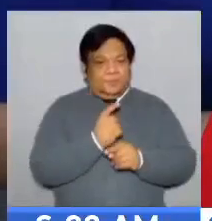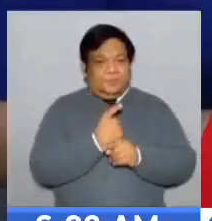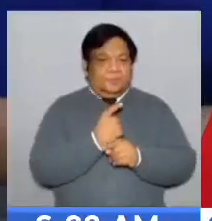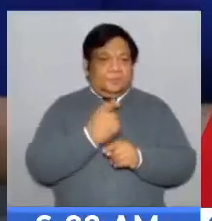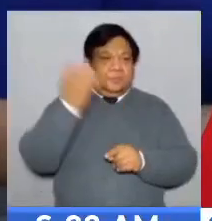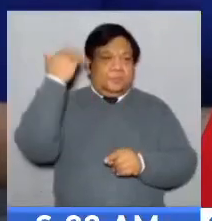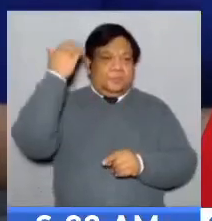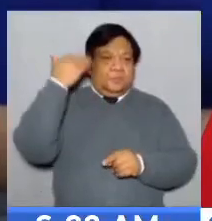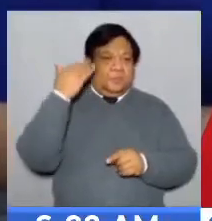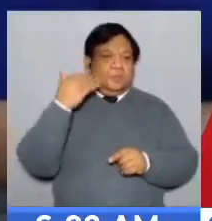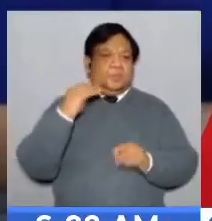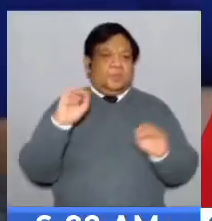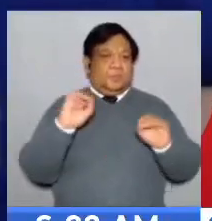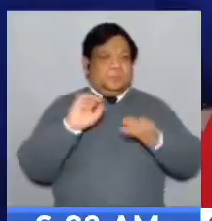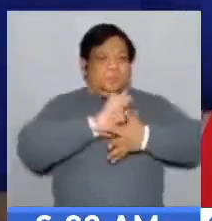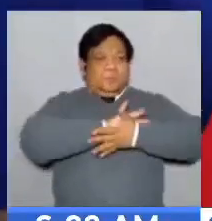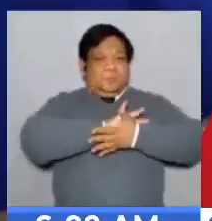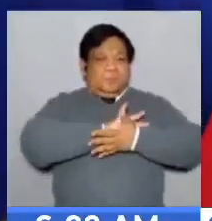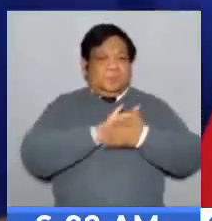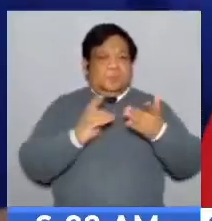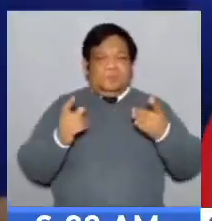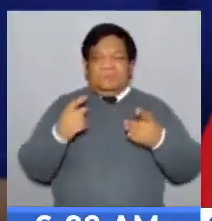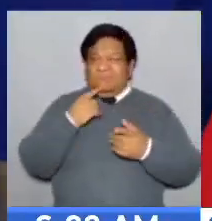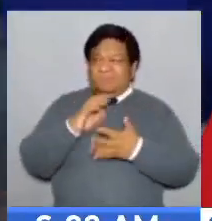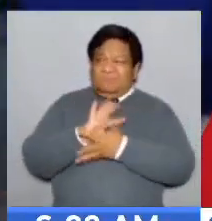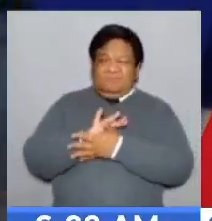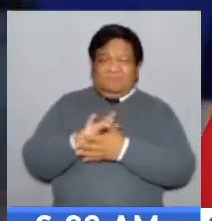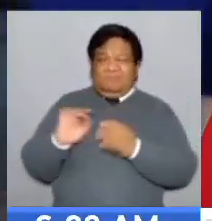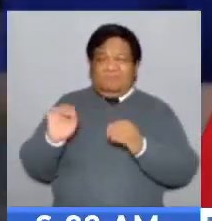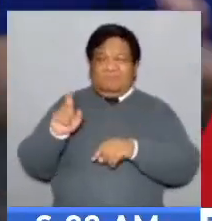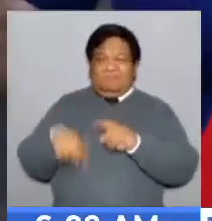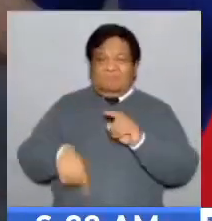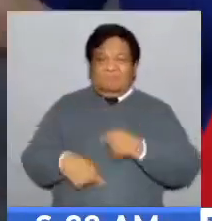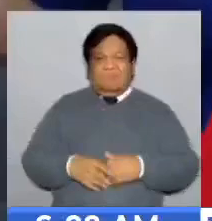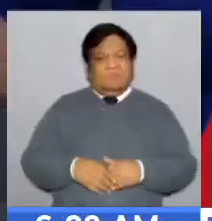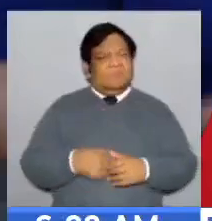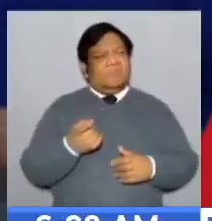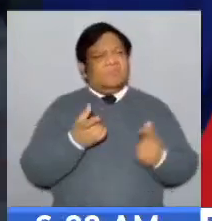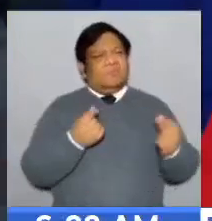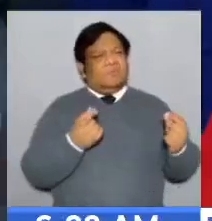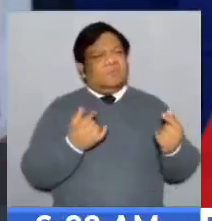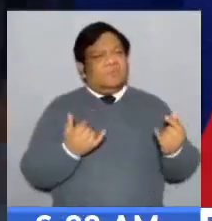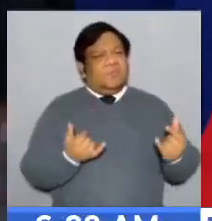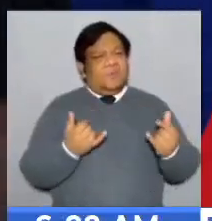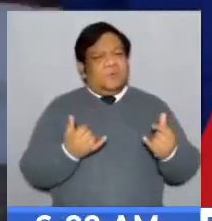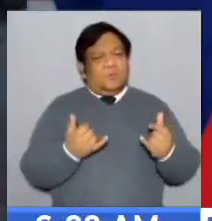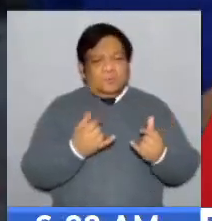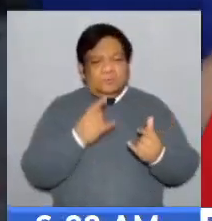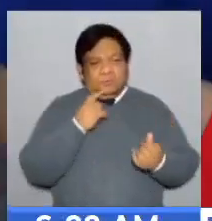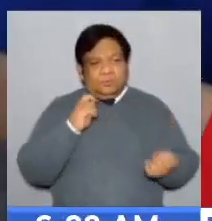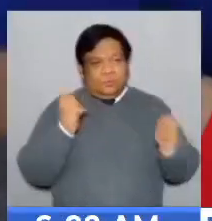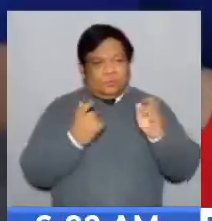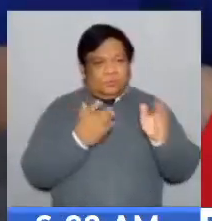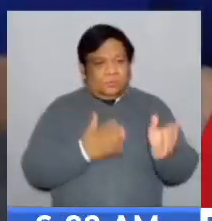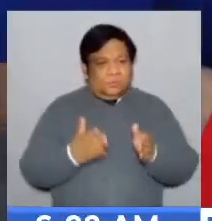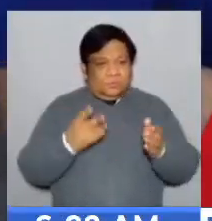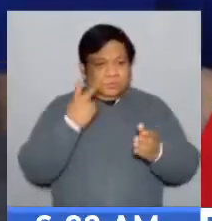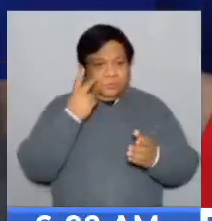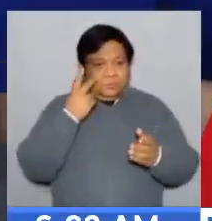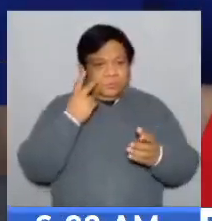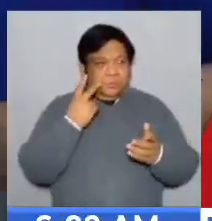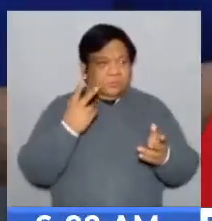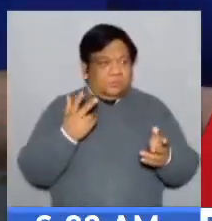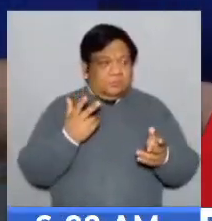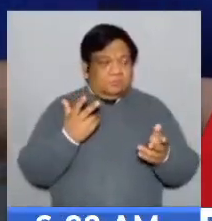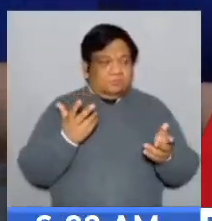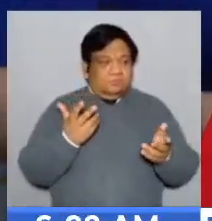pandemic po talagang hindi po talaga. Ano mga pag-iingat na ginagawa nyo ngayon? Dahil syempre nakikita natin, marami yung tao ngayon dito, pero sabi mayroon